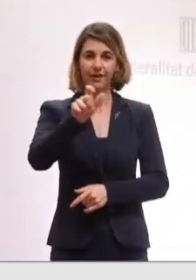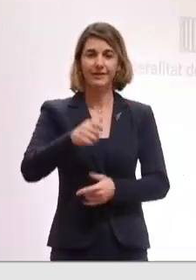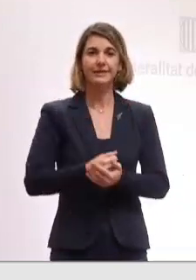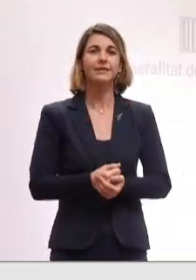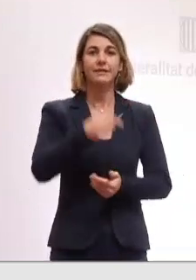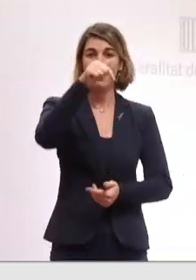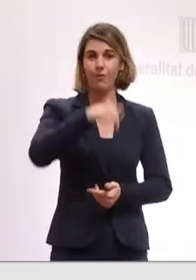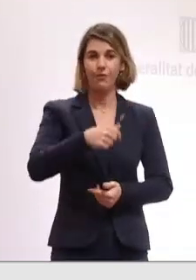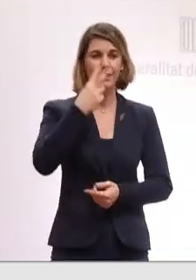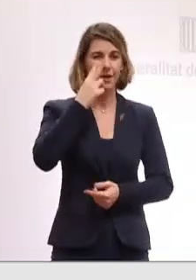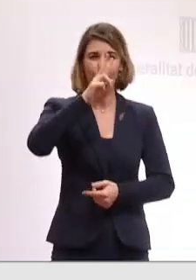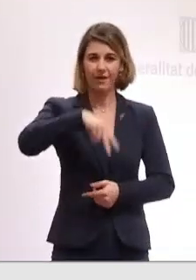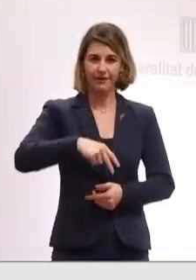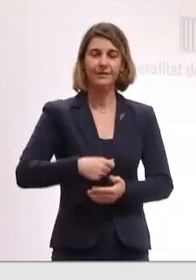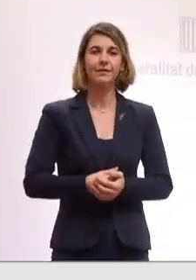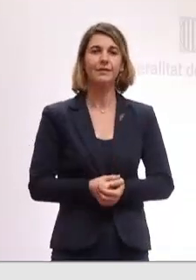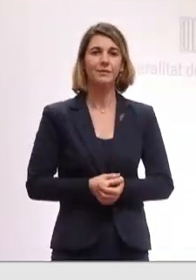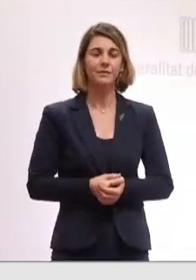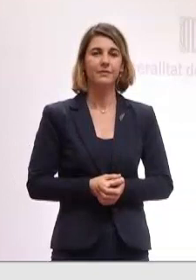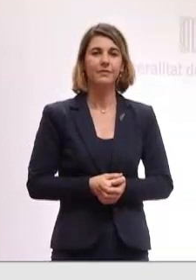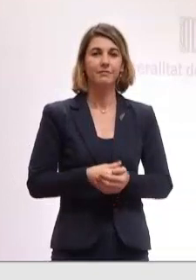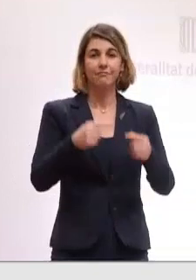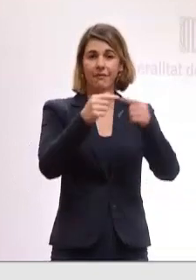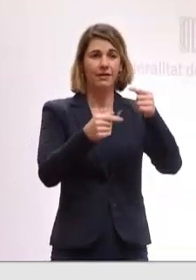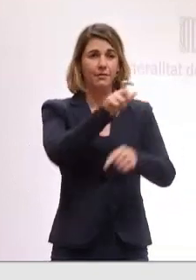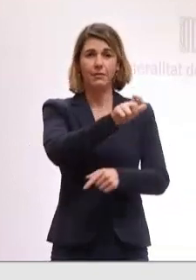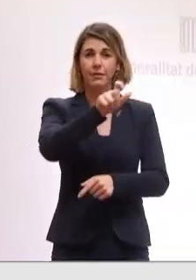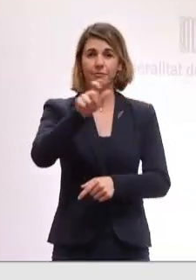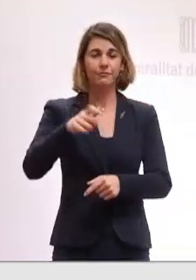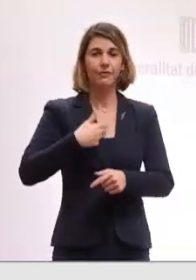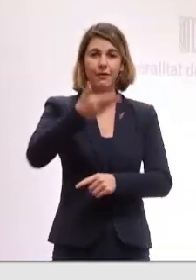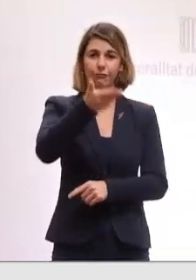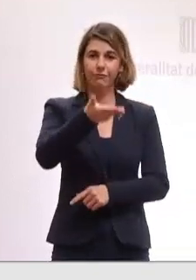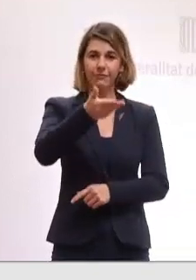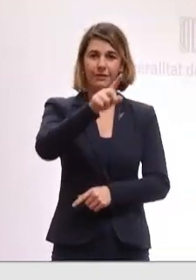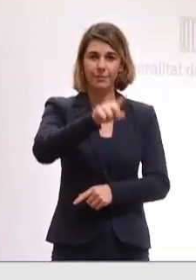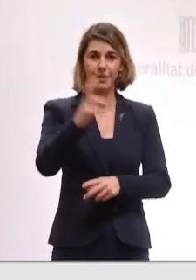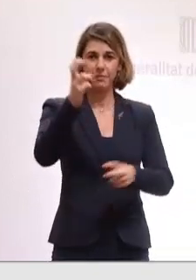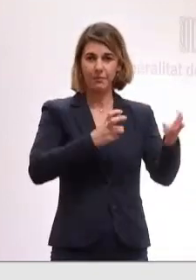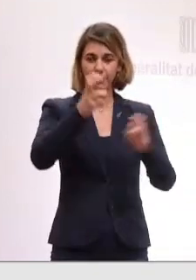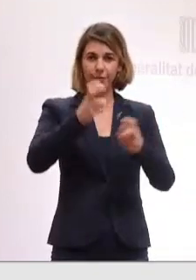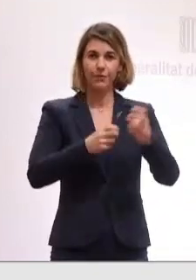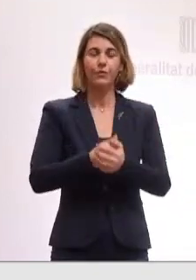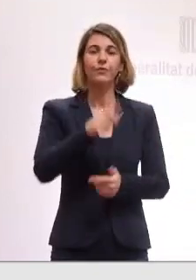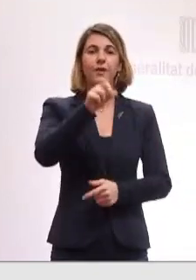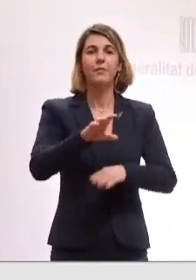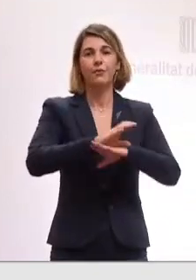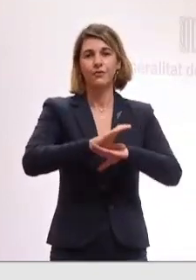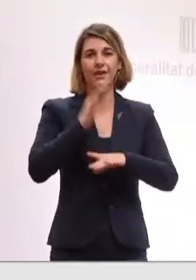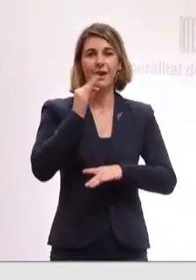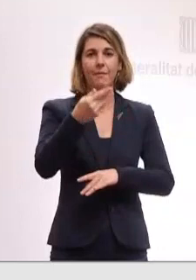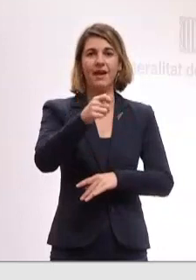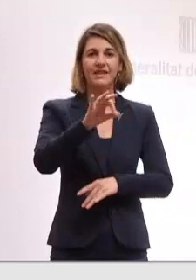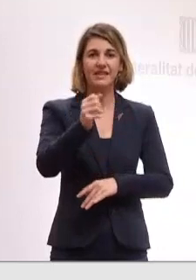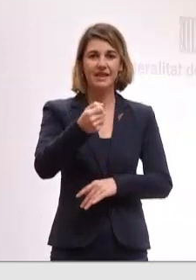avui reconeixem, a la resta d'autoritats que avui ens acompanyeu, també a la consellera Bassa, molt bona